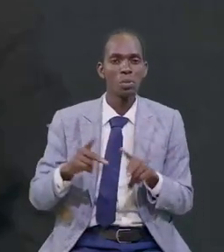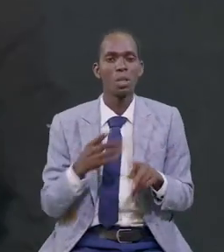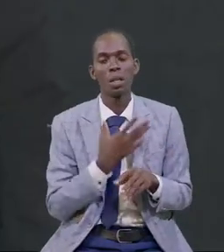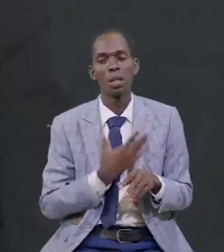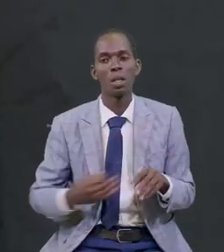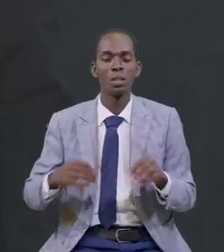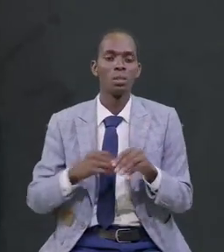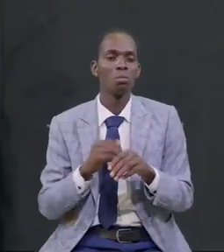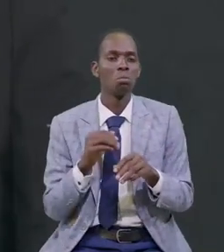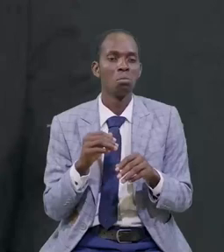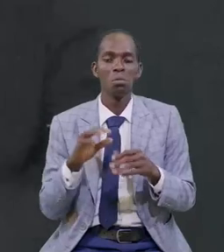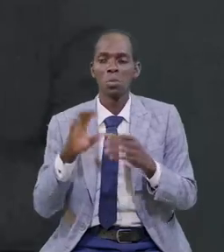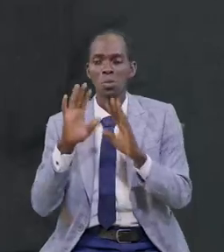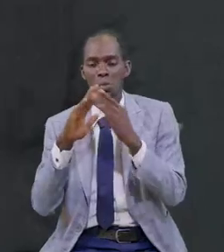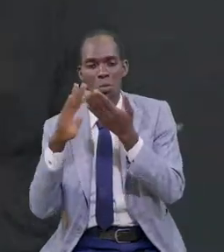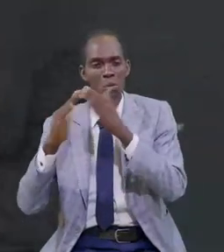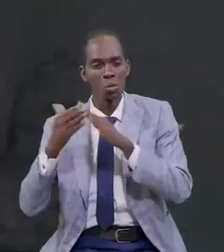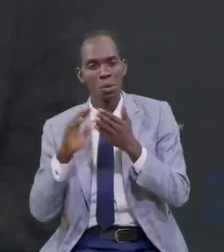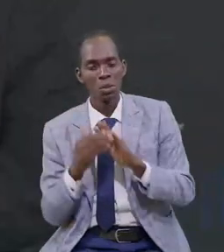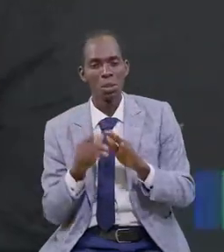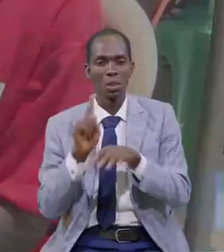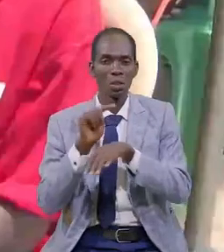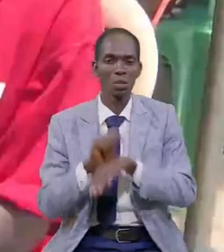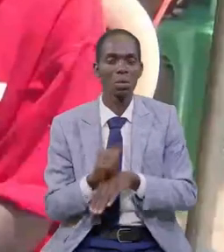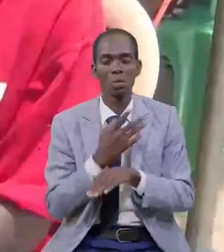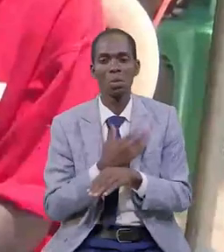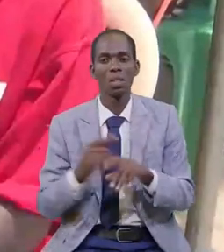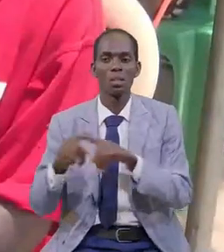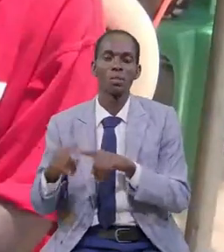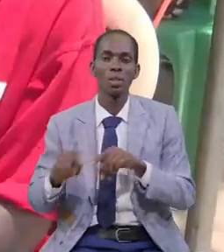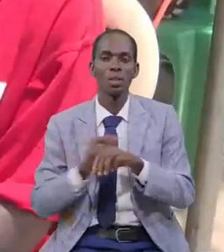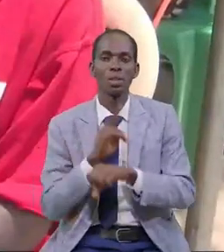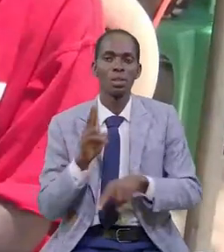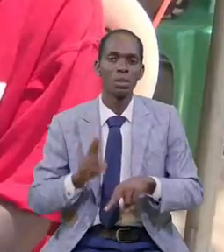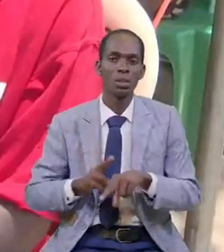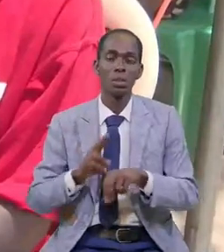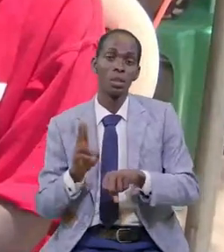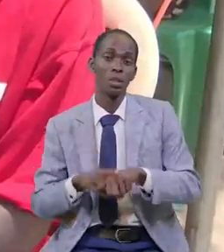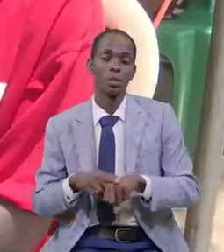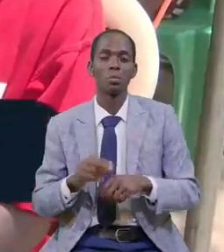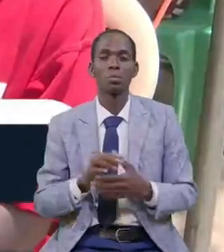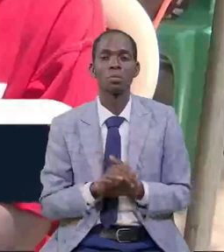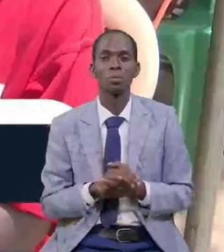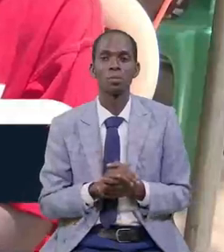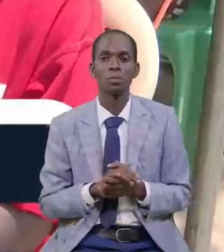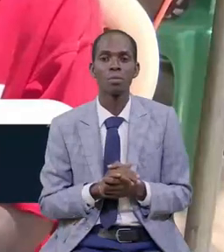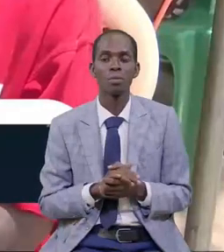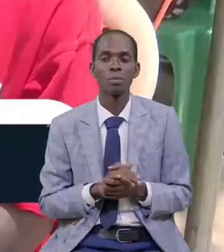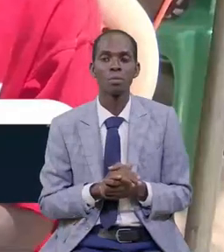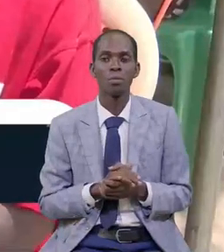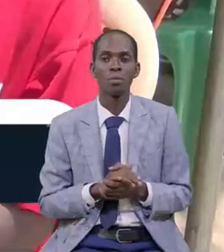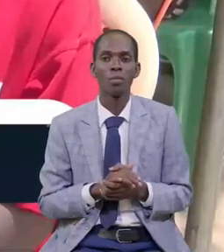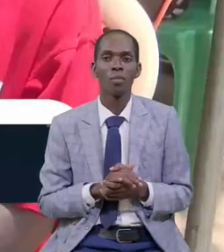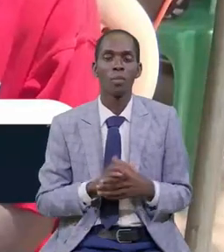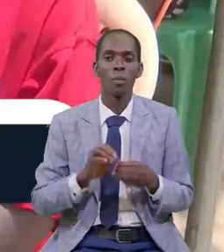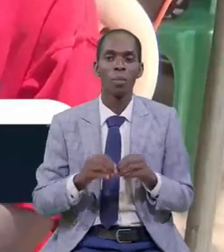communauté de tout de toute nation voyons la deuxème partie ici il est la lumière qui